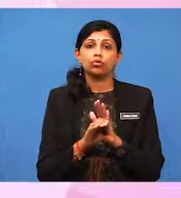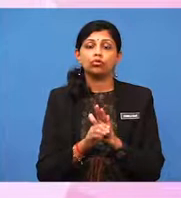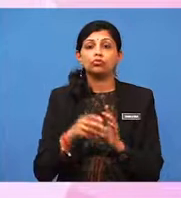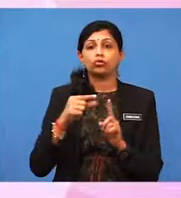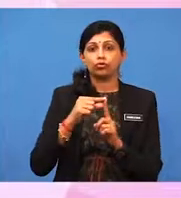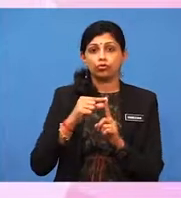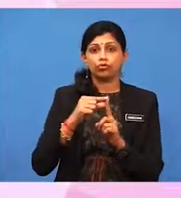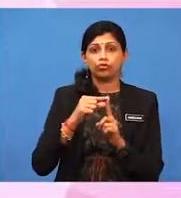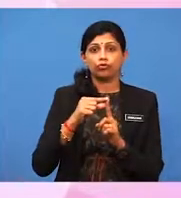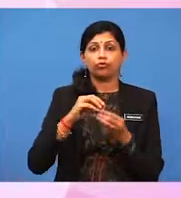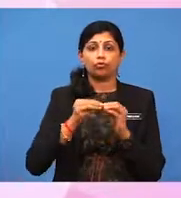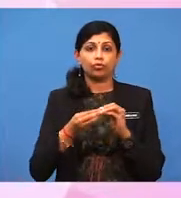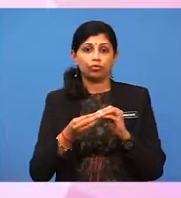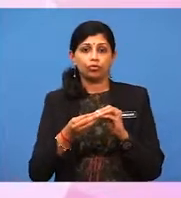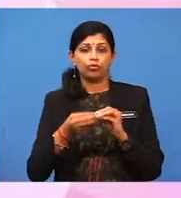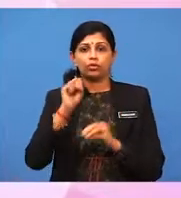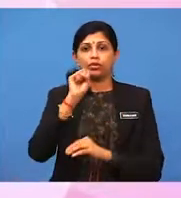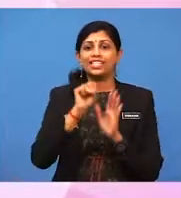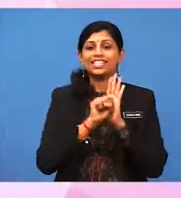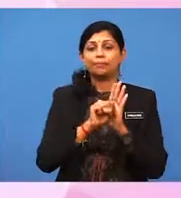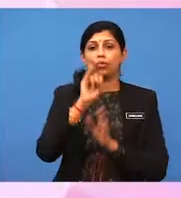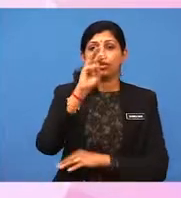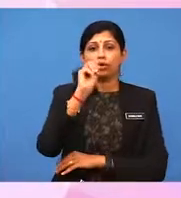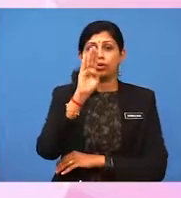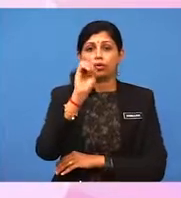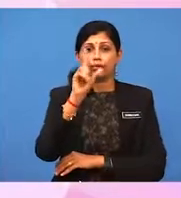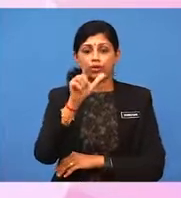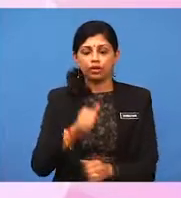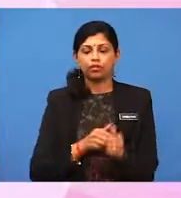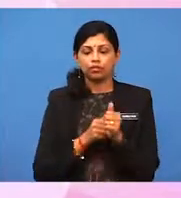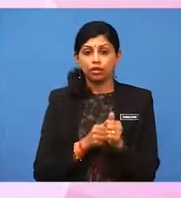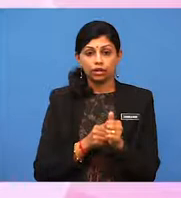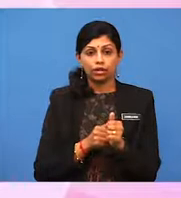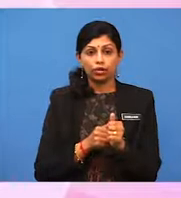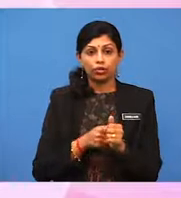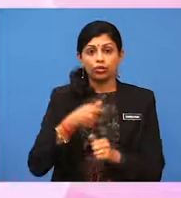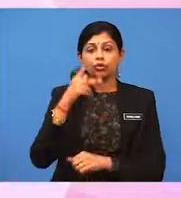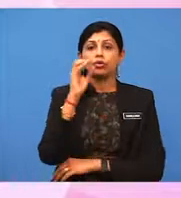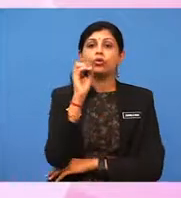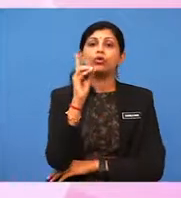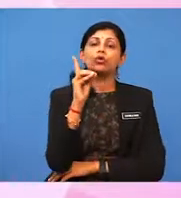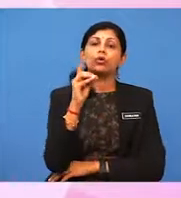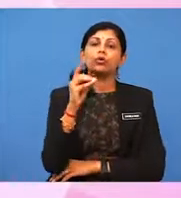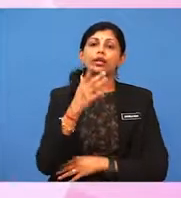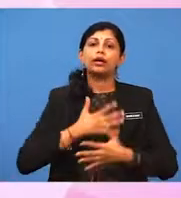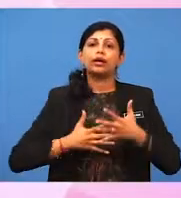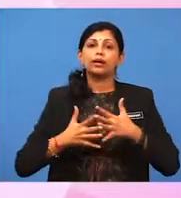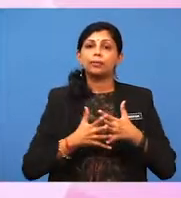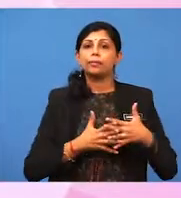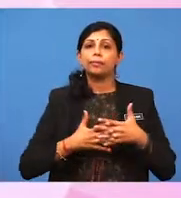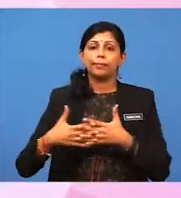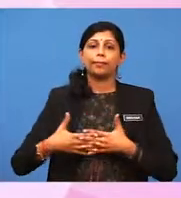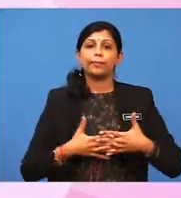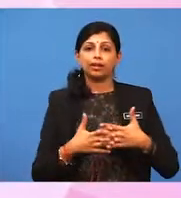abjad, angka dan simbol yang berdasarkan kod piawai Amerika untuk pertukaran maklumat atau